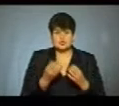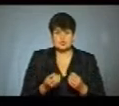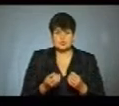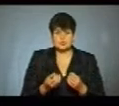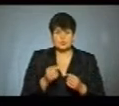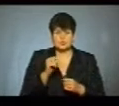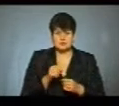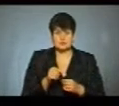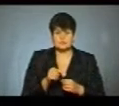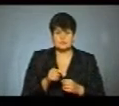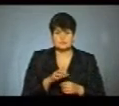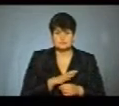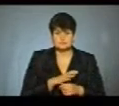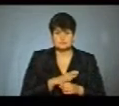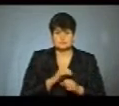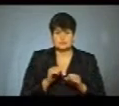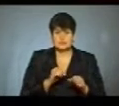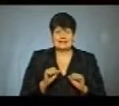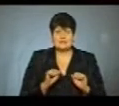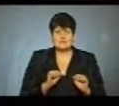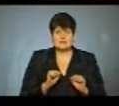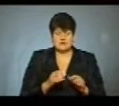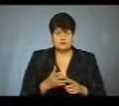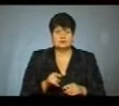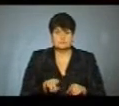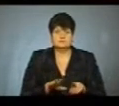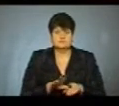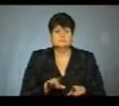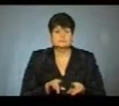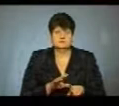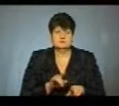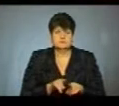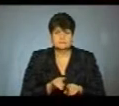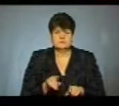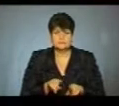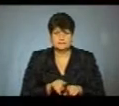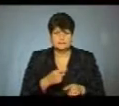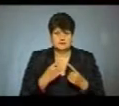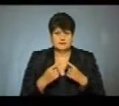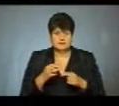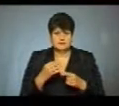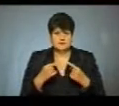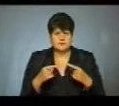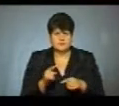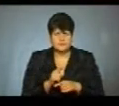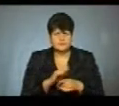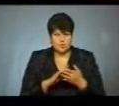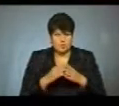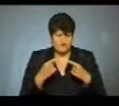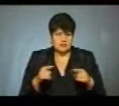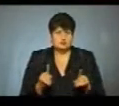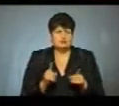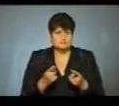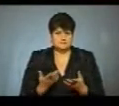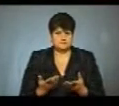напевно, тоді ви були керівником департаменту, тоді йшла мова про якісь інші норми, інші умови. Чому за такий великий